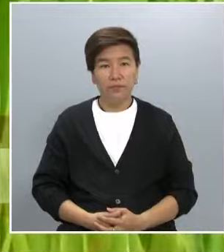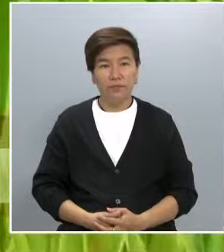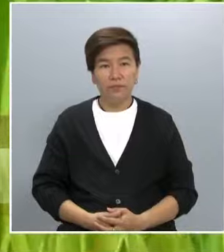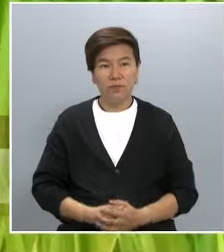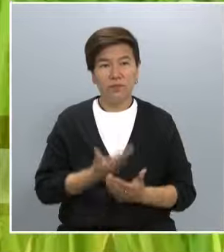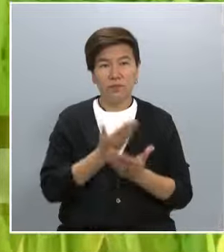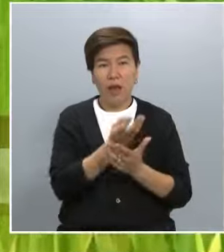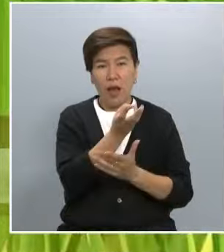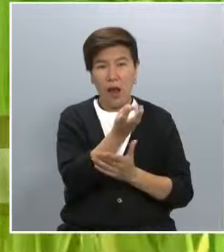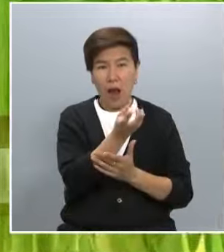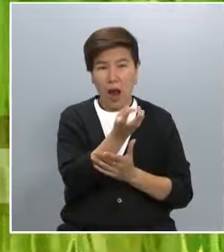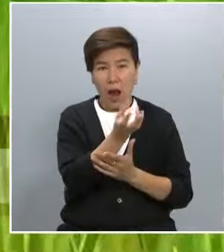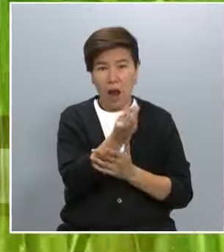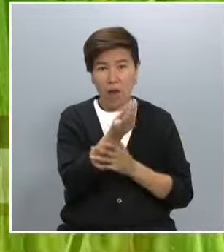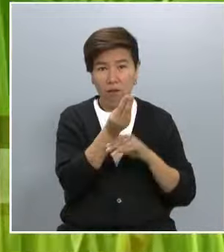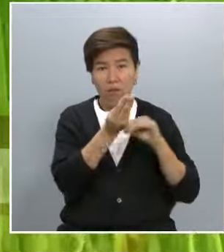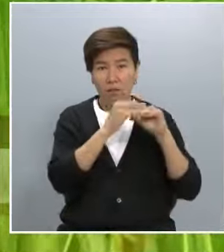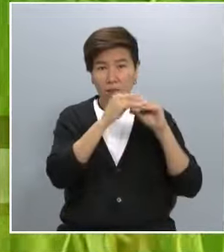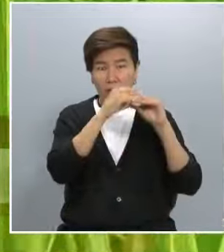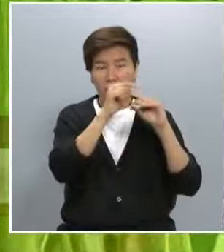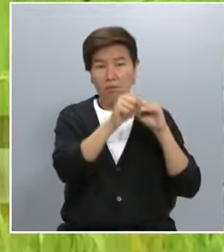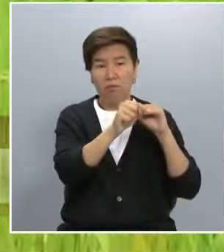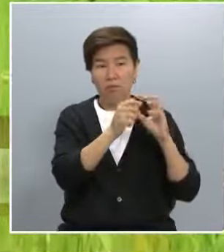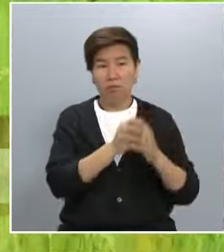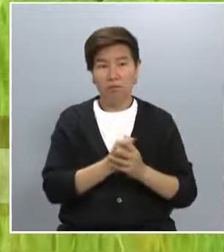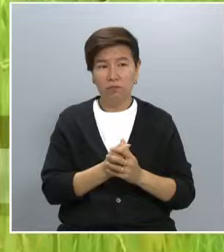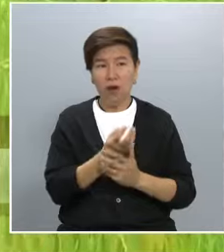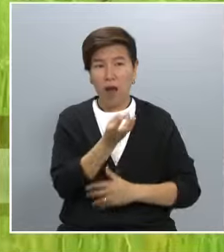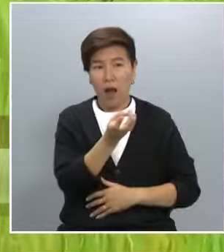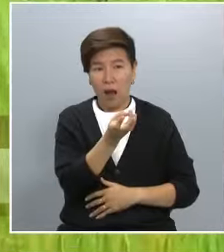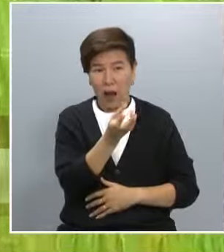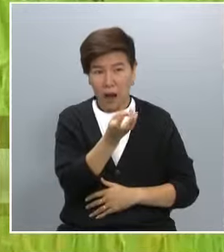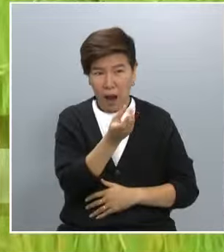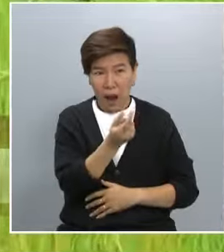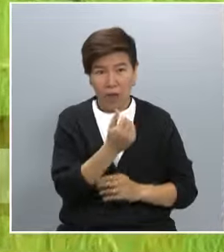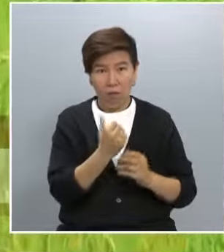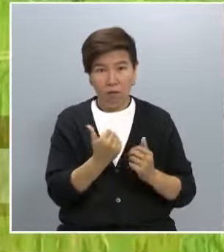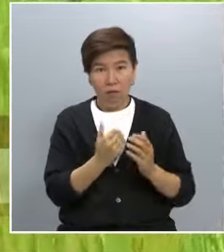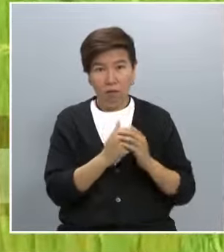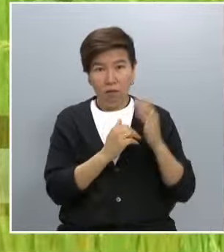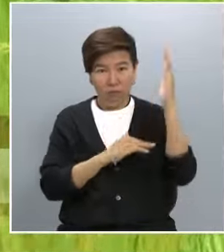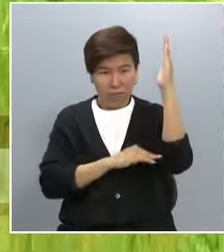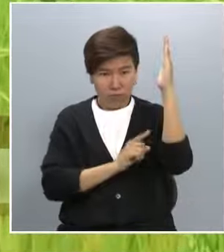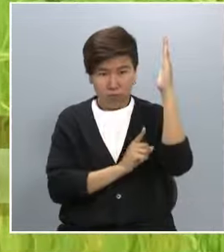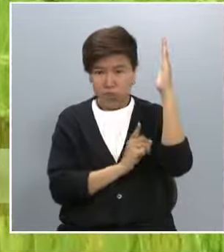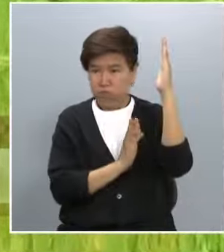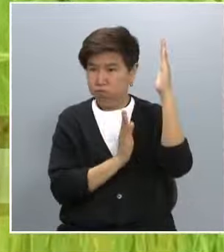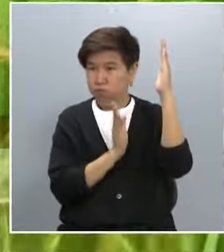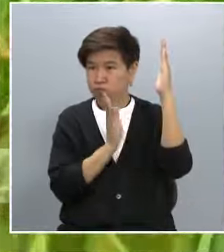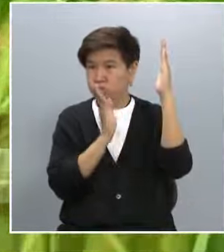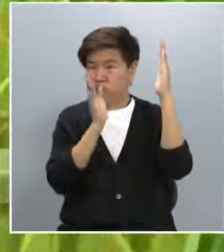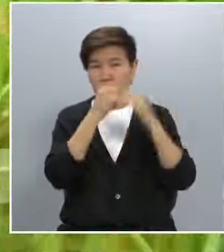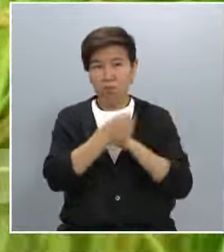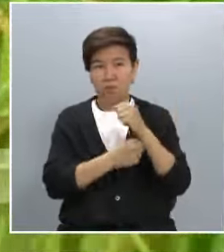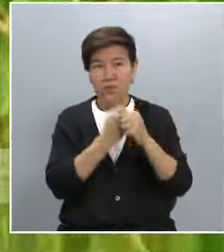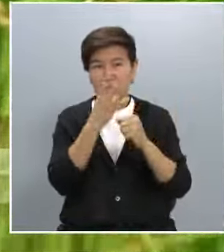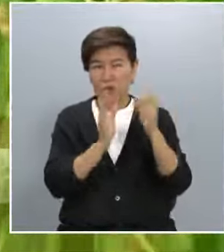ข้าวพุ่งสูงแล้วกลายเป็นว่าราคาข้าวทุกชนิดเนี่ยทำสถิติสูงสุดในรอบ 17ปีแล้ว